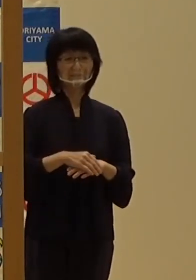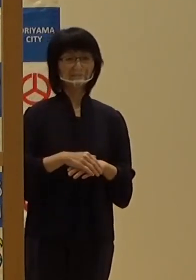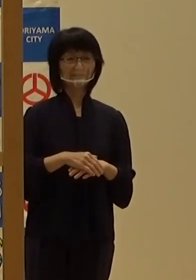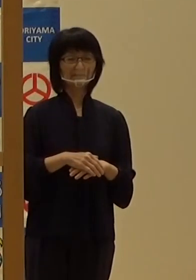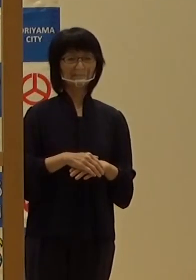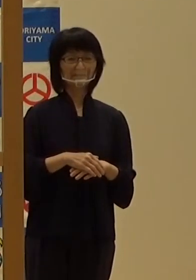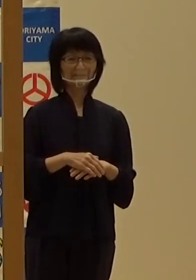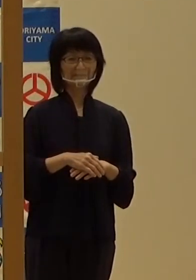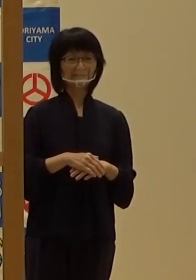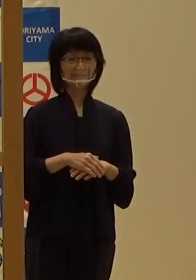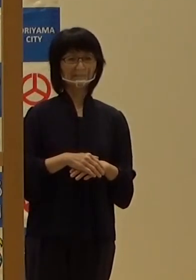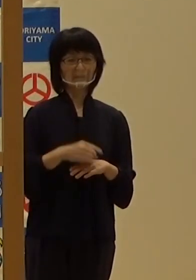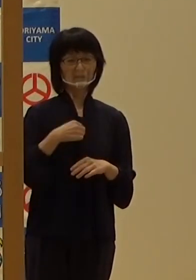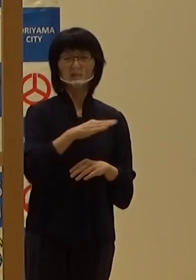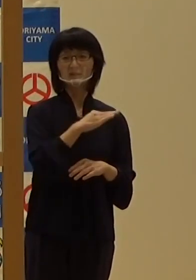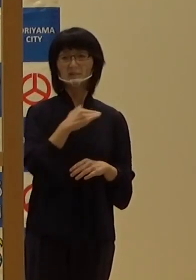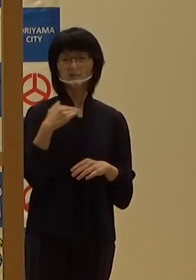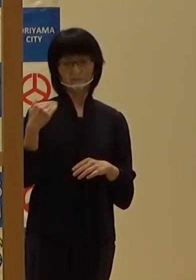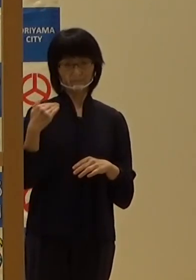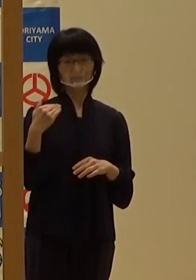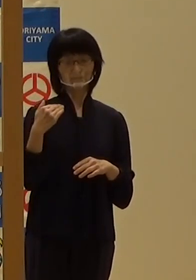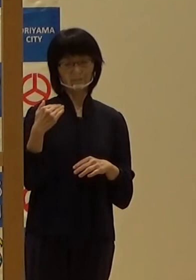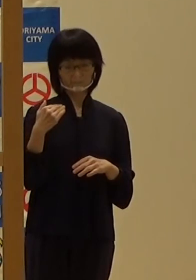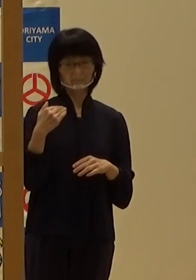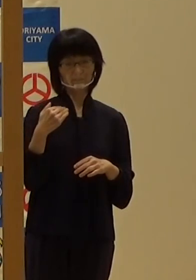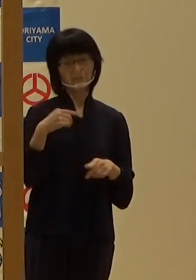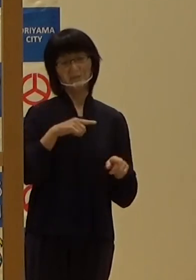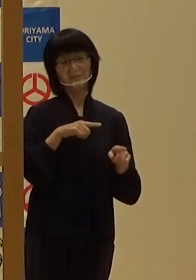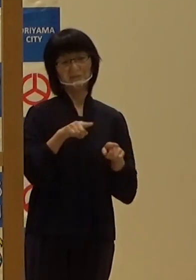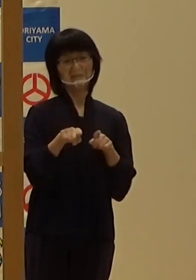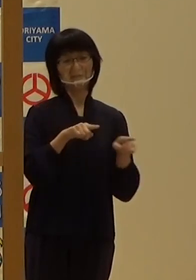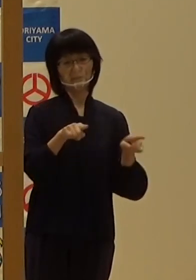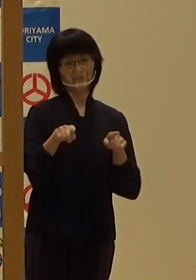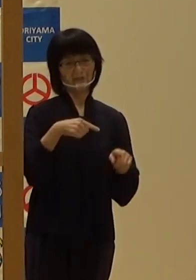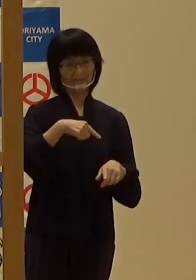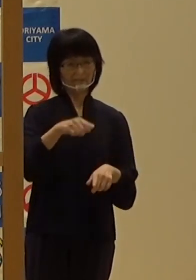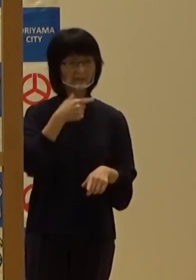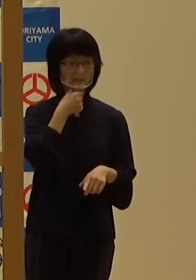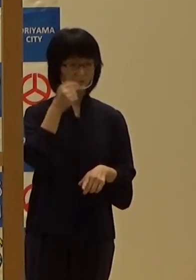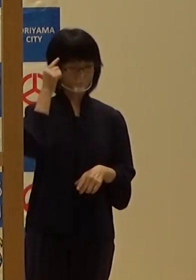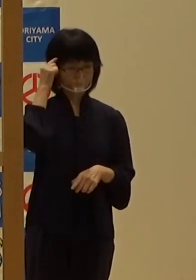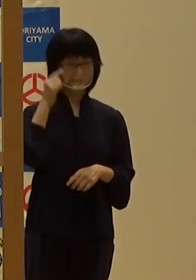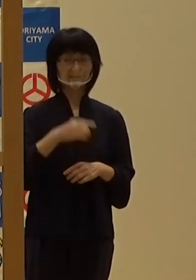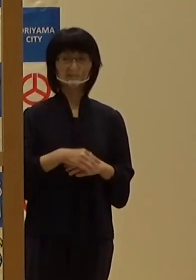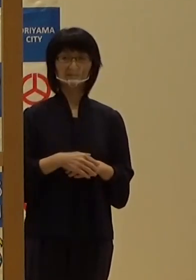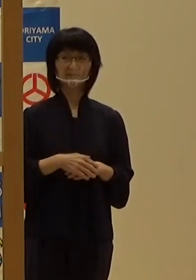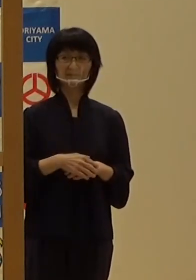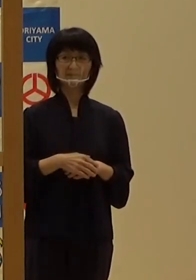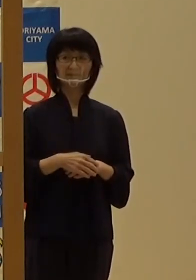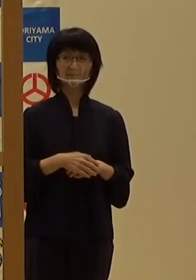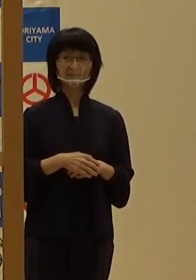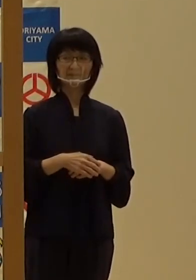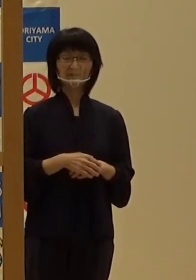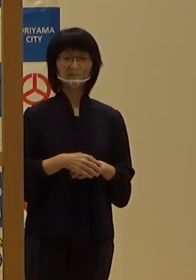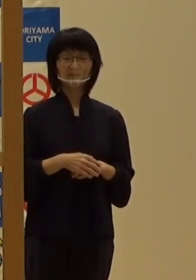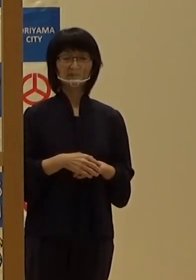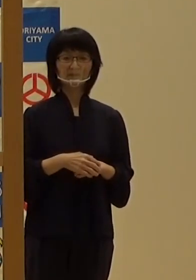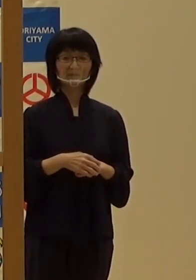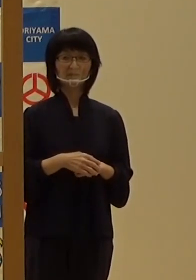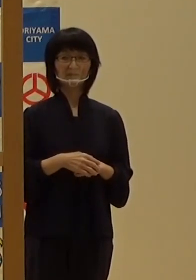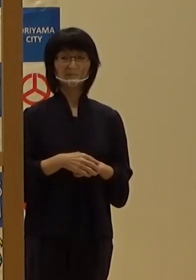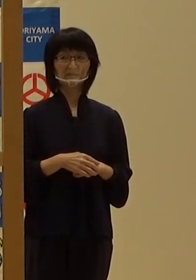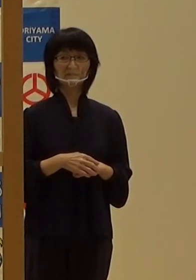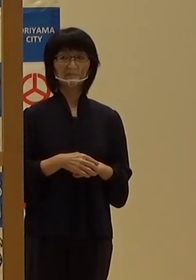のようなことのないように我々としても指導してまいりたいというふうに考えております。以上です。 ありがとうございます。